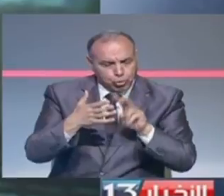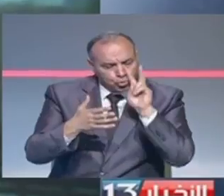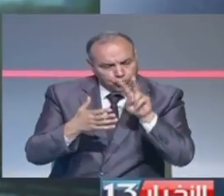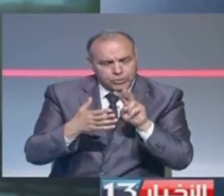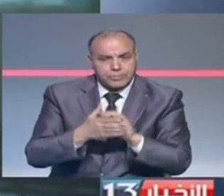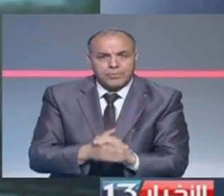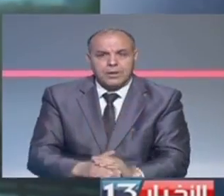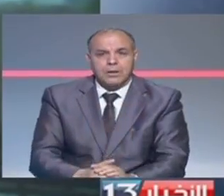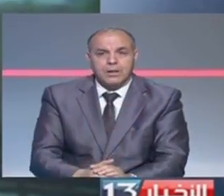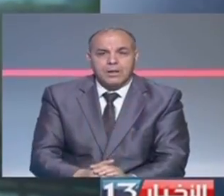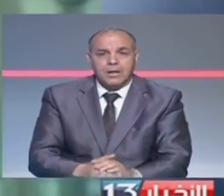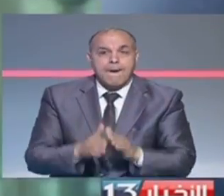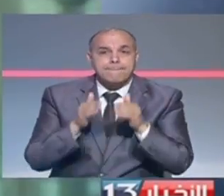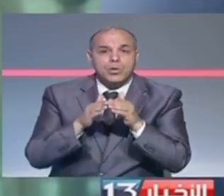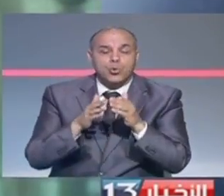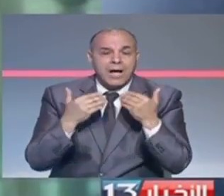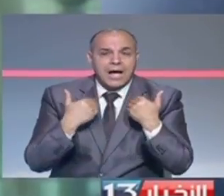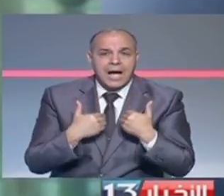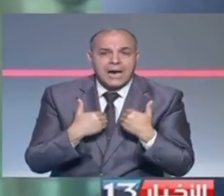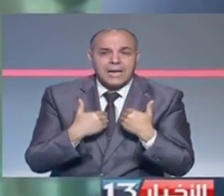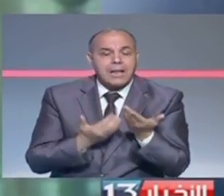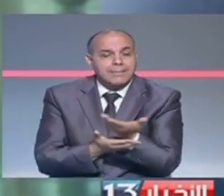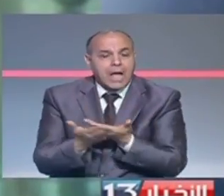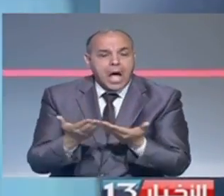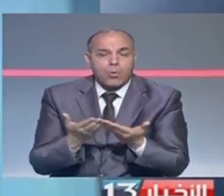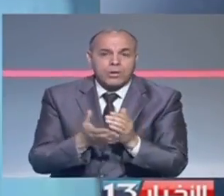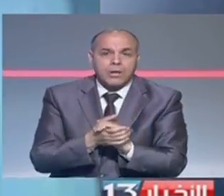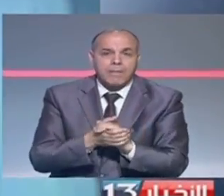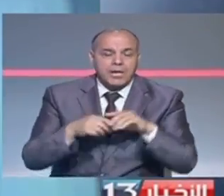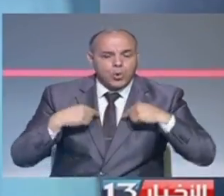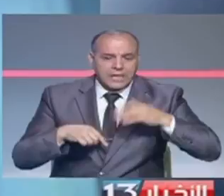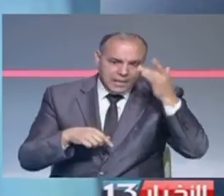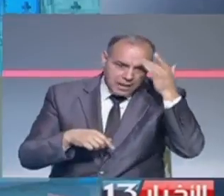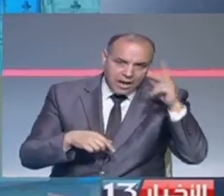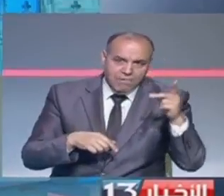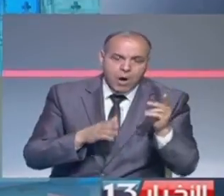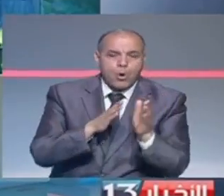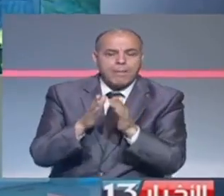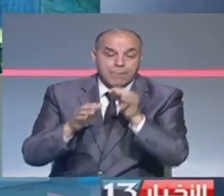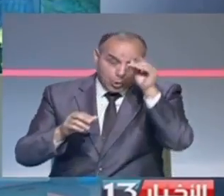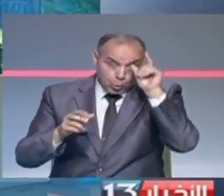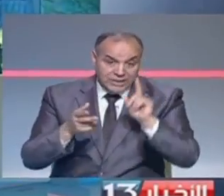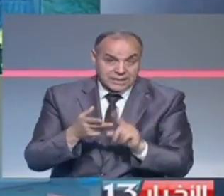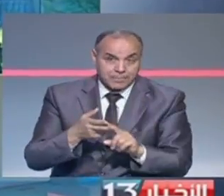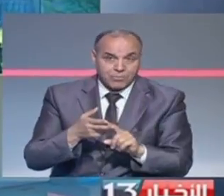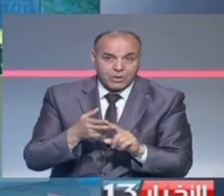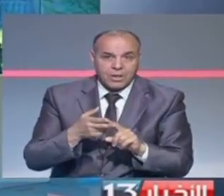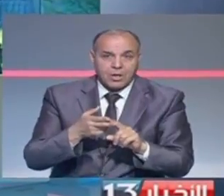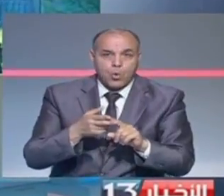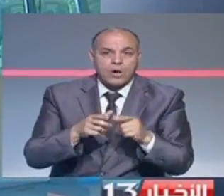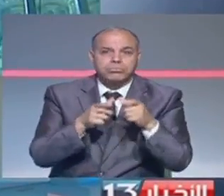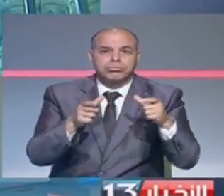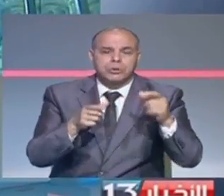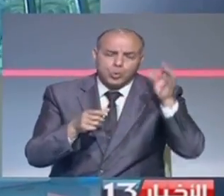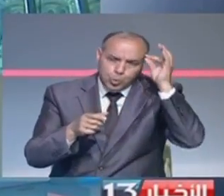عليها المطلوب هو التعاون بين وزاره الثقافه والمكتبه الوطنيه والمؤسسه